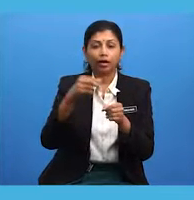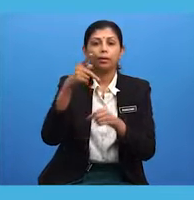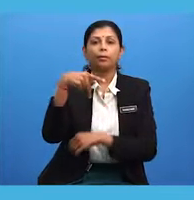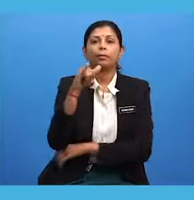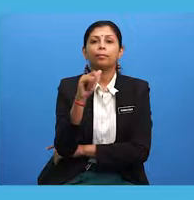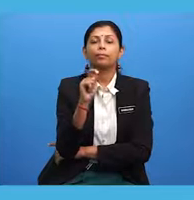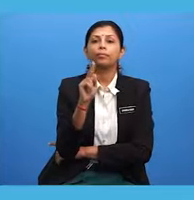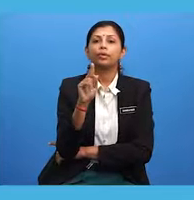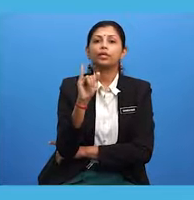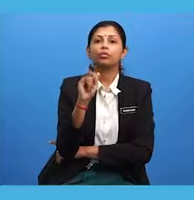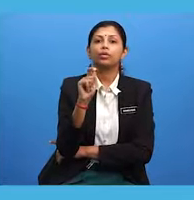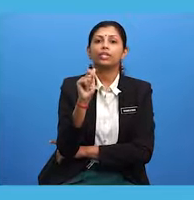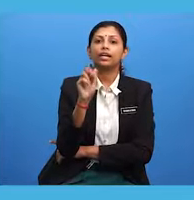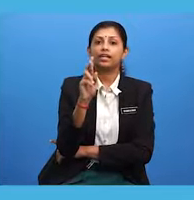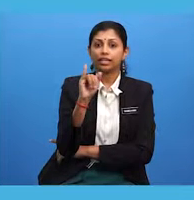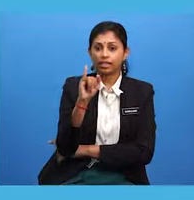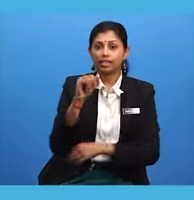perubahan di dalam ovari.